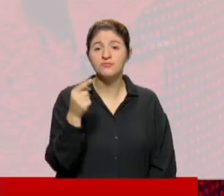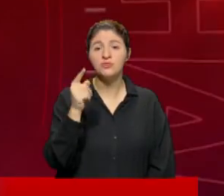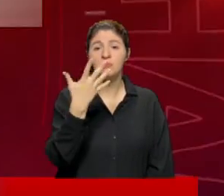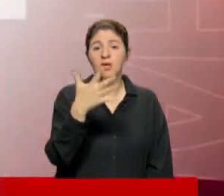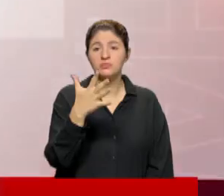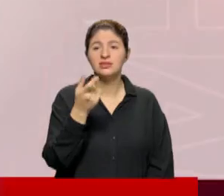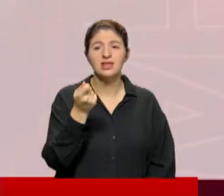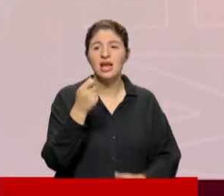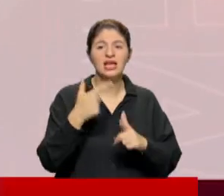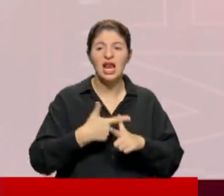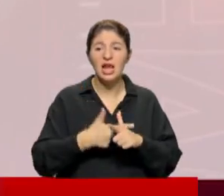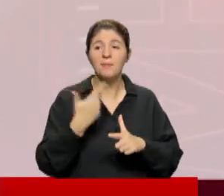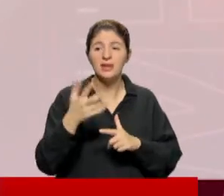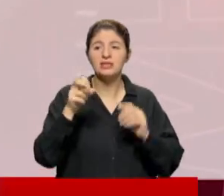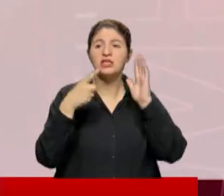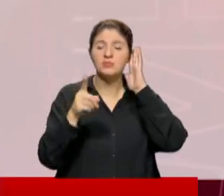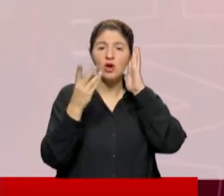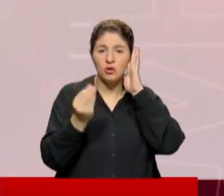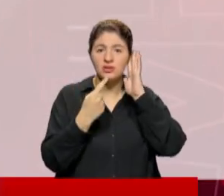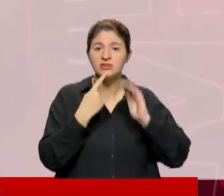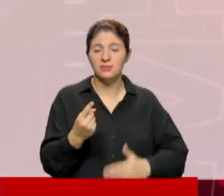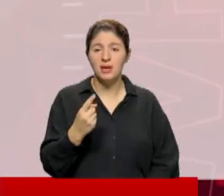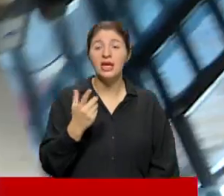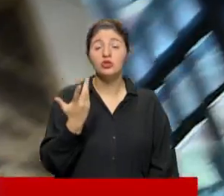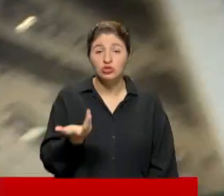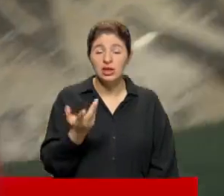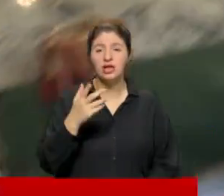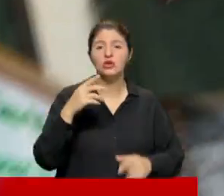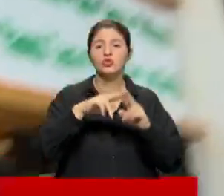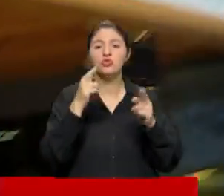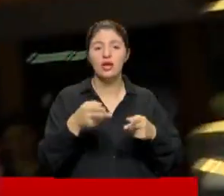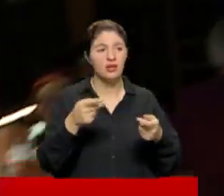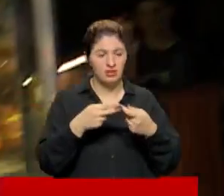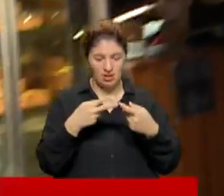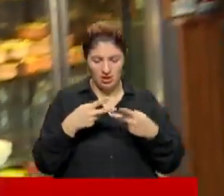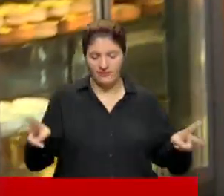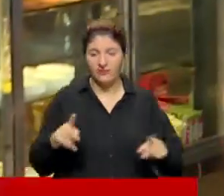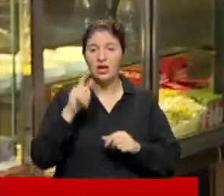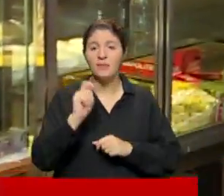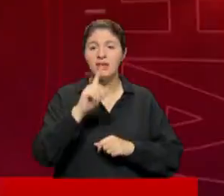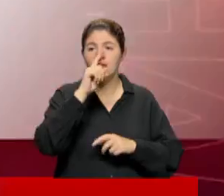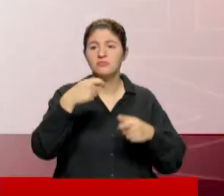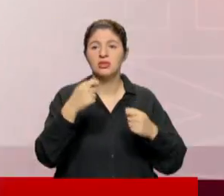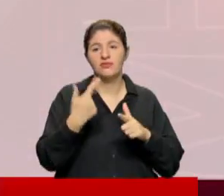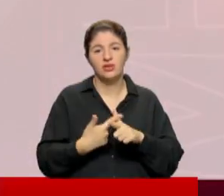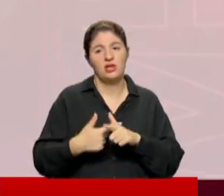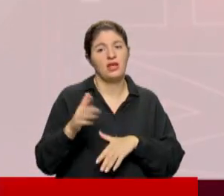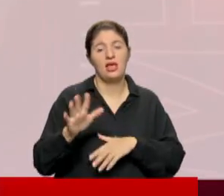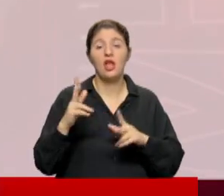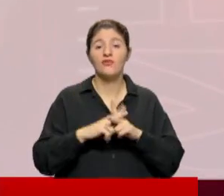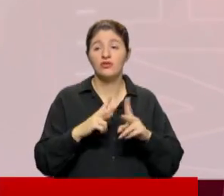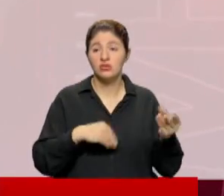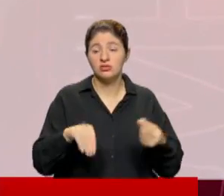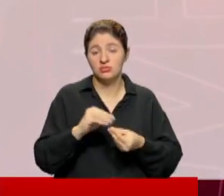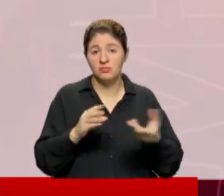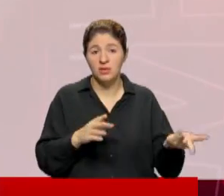5.000 liralık kiranın bile 8.000 liraya çıkması demek üstelik dükkanın kepengini açarken tek gider kira da değil faturalar da